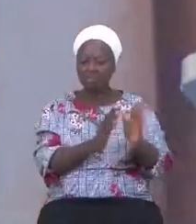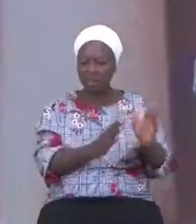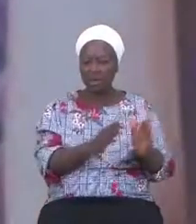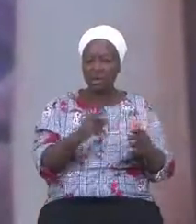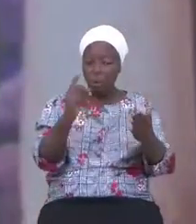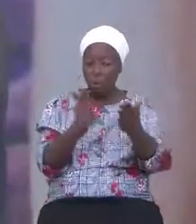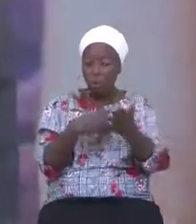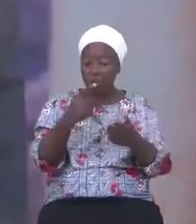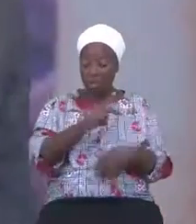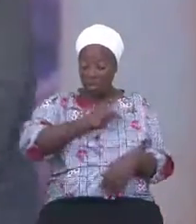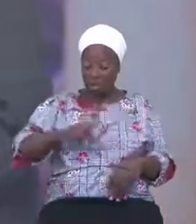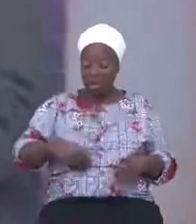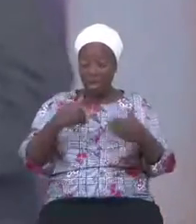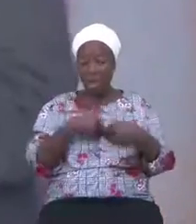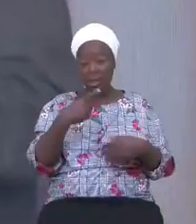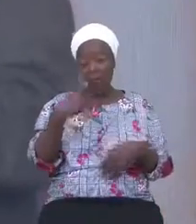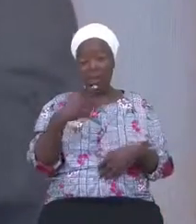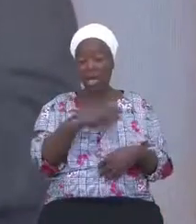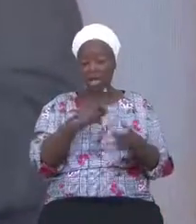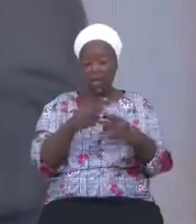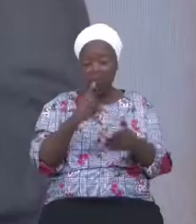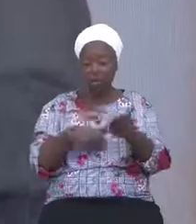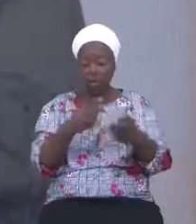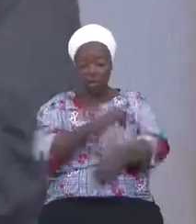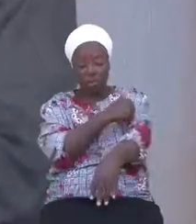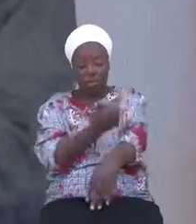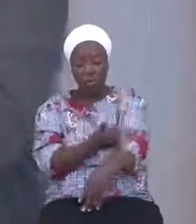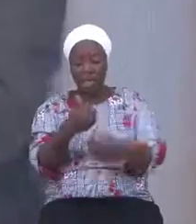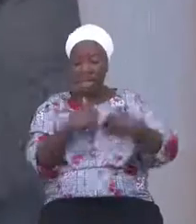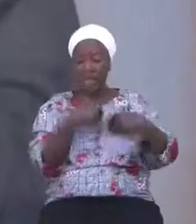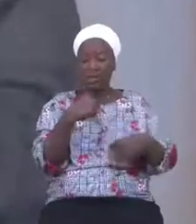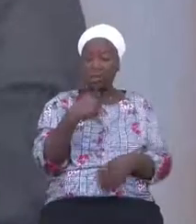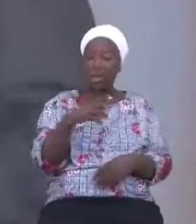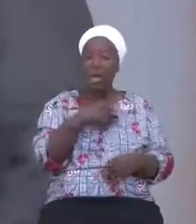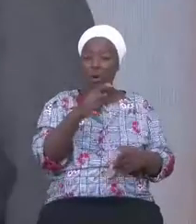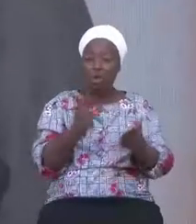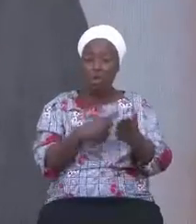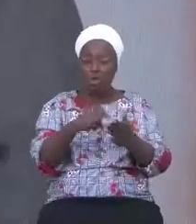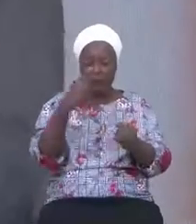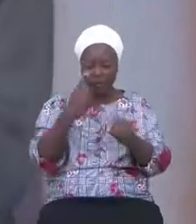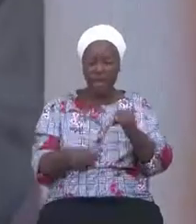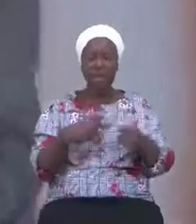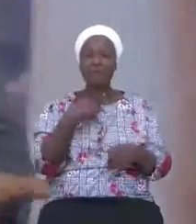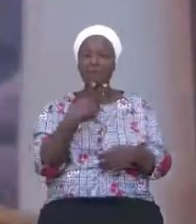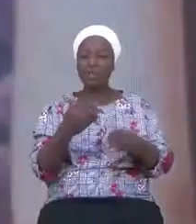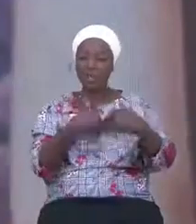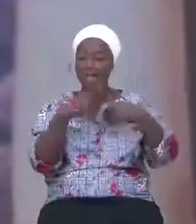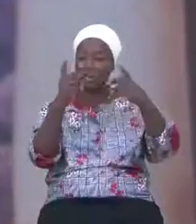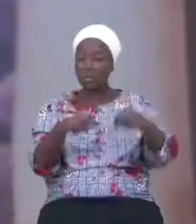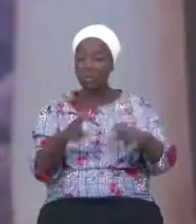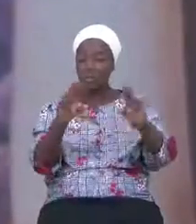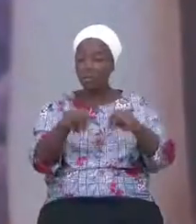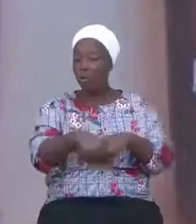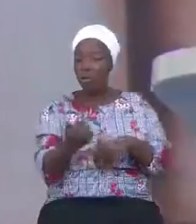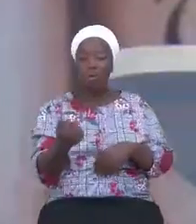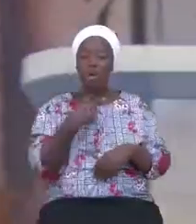roi a parlé, une fois que l'autorité a parlé, une fois que la dernière voix finale a parlé,